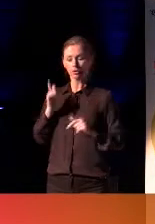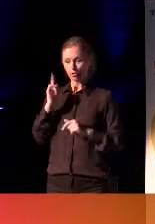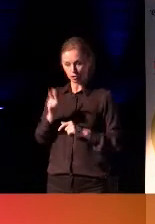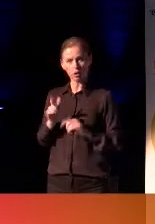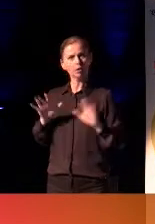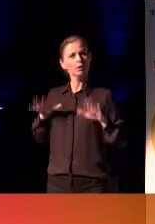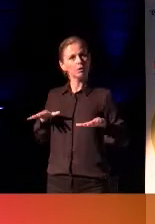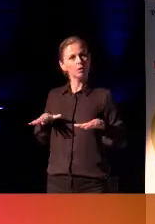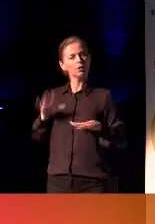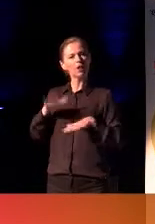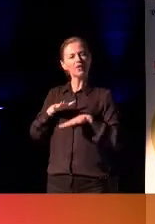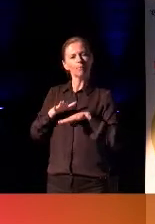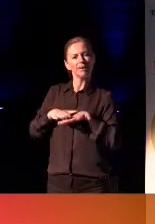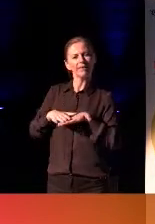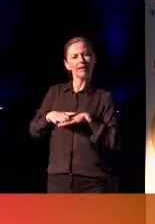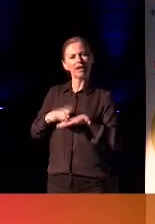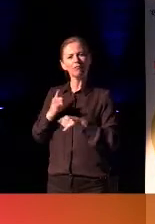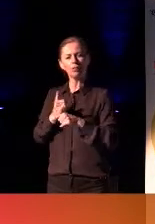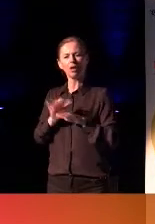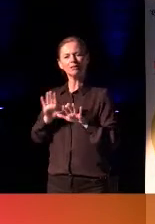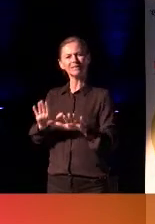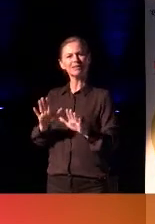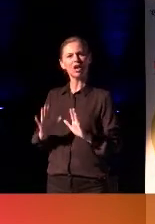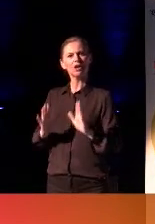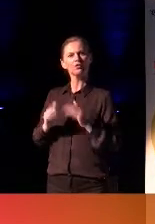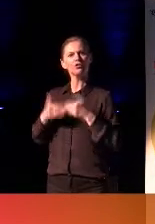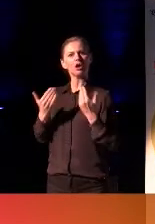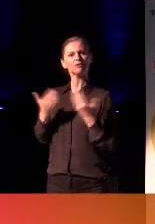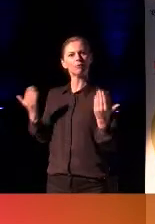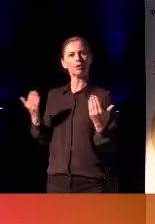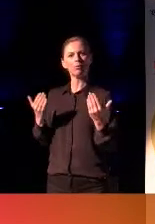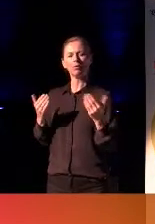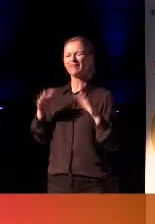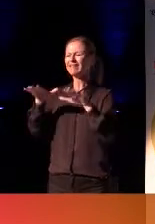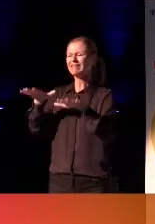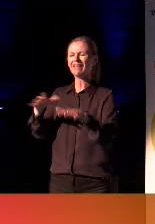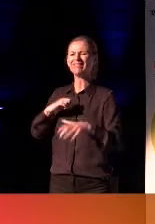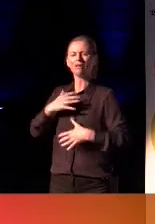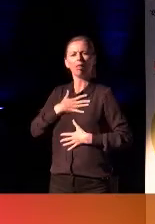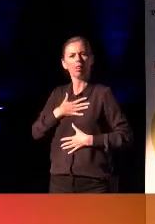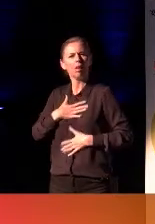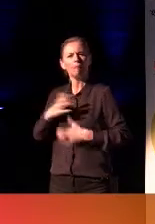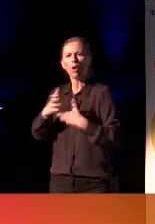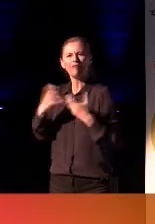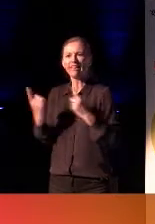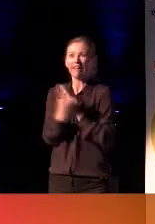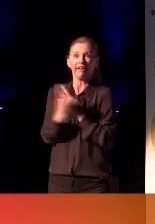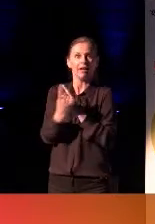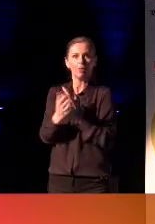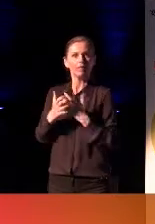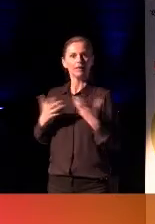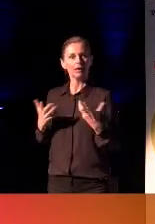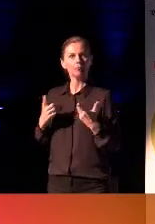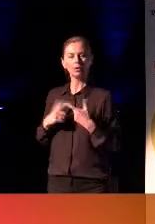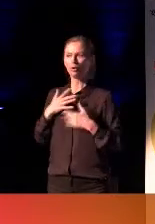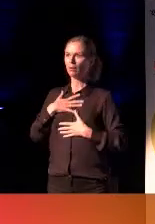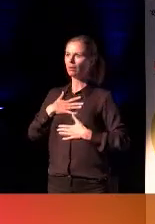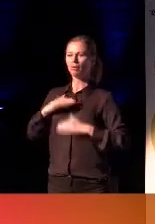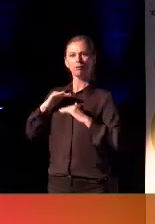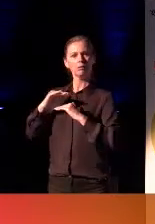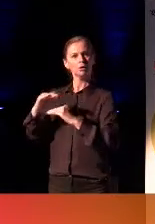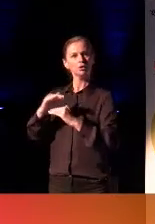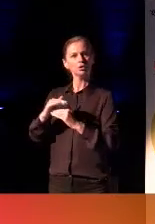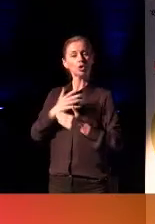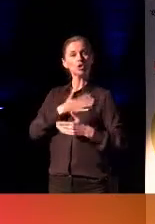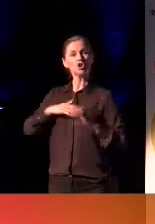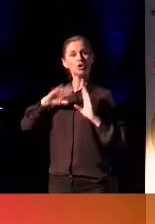kan predikere litt hvordan dagsformen Du bør ikke ta den turen i dag. Og da ser man det at